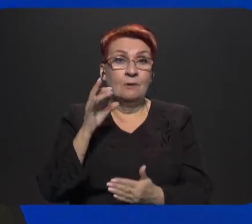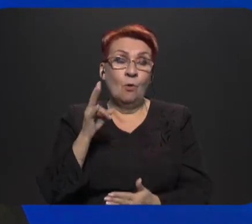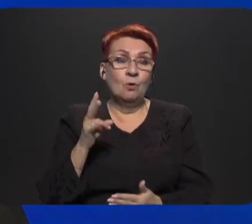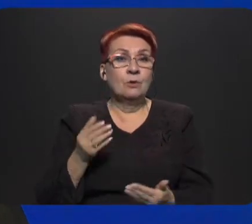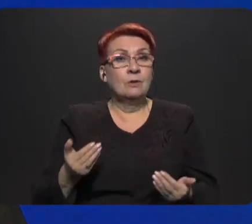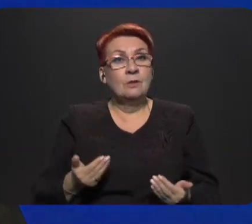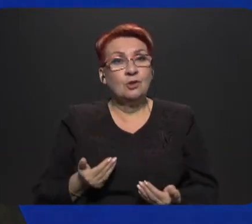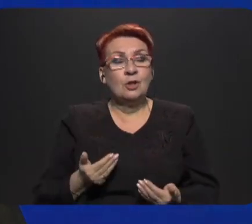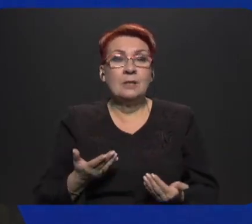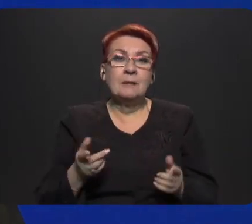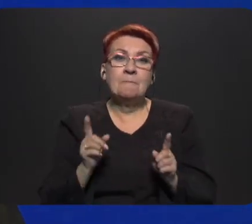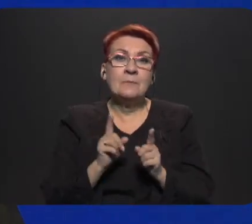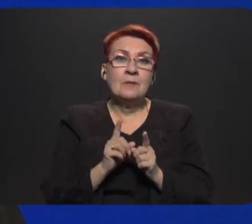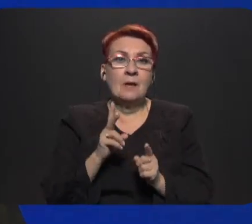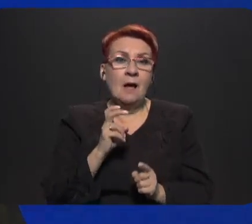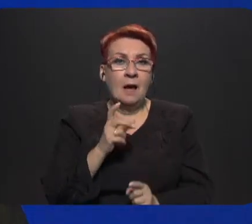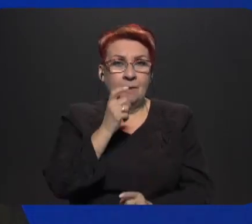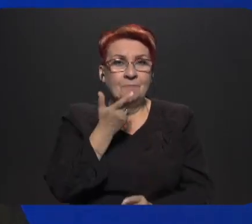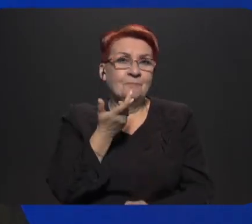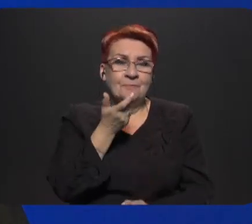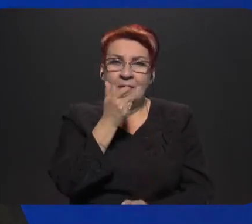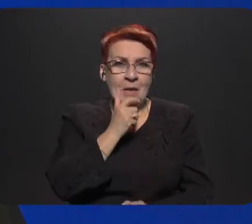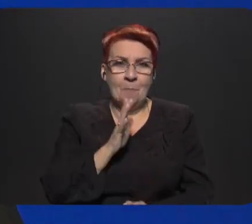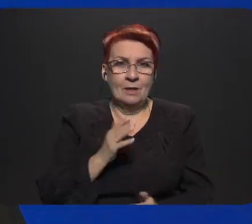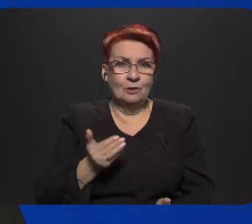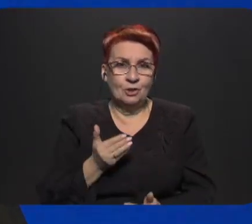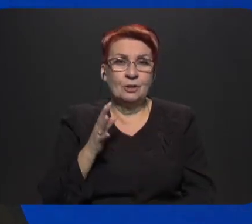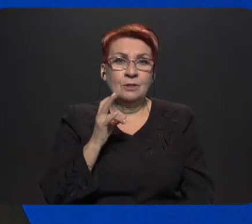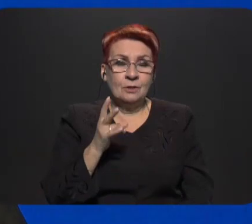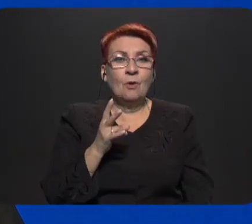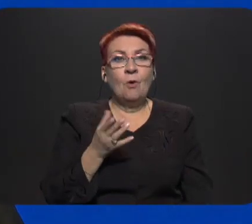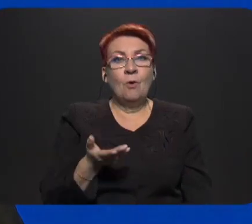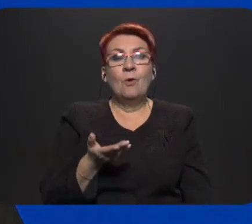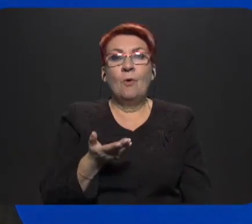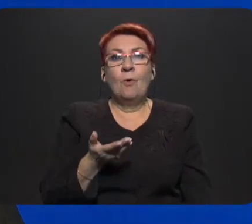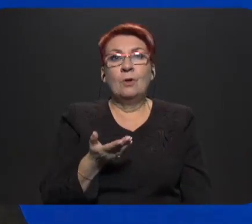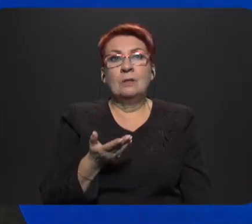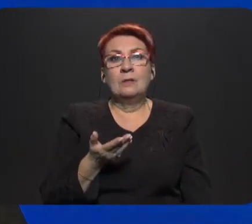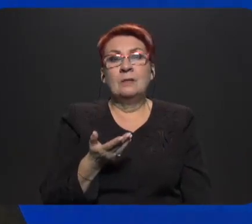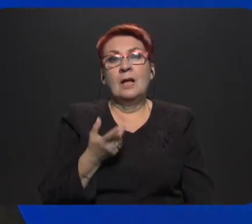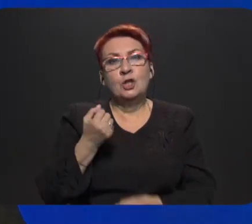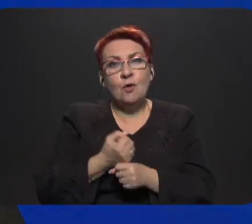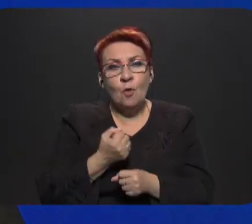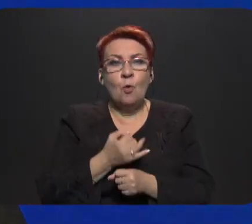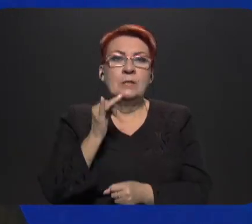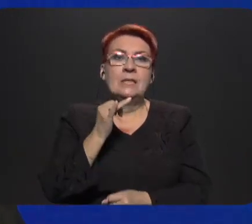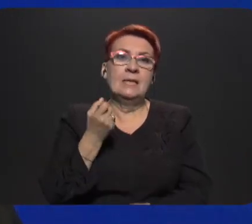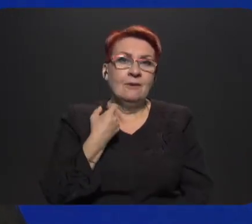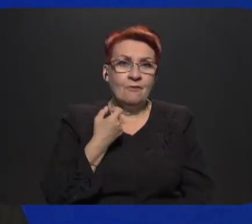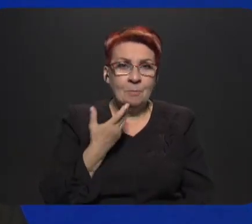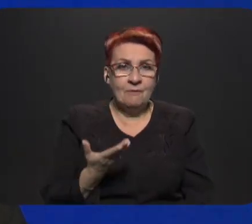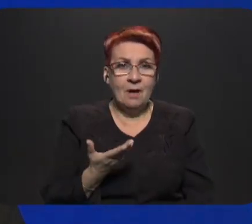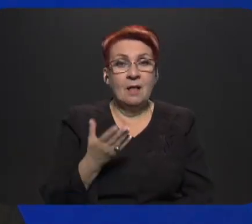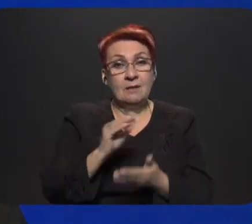уж, как порядочной жизнью, злоупотреблял чревоугодием, безусловно. И так как это